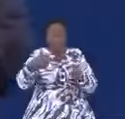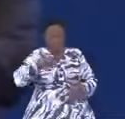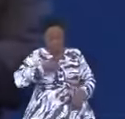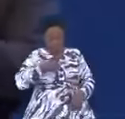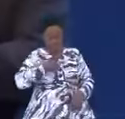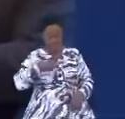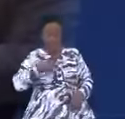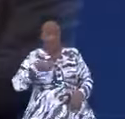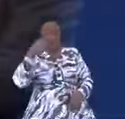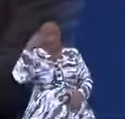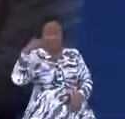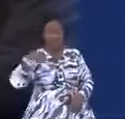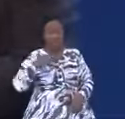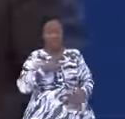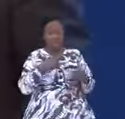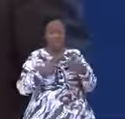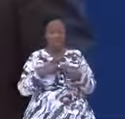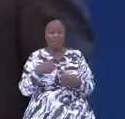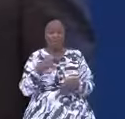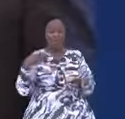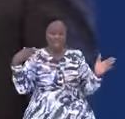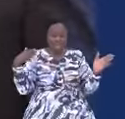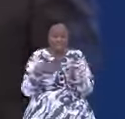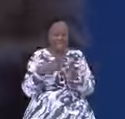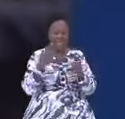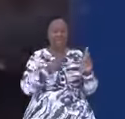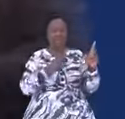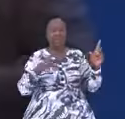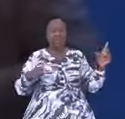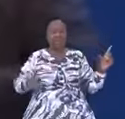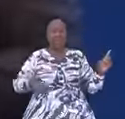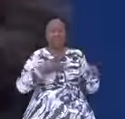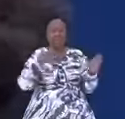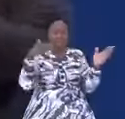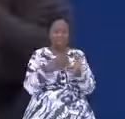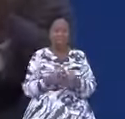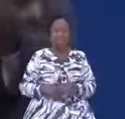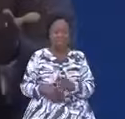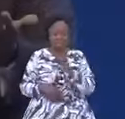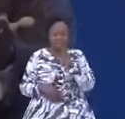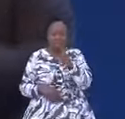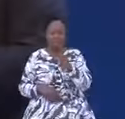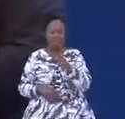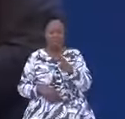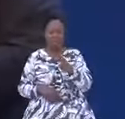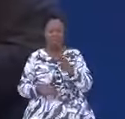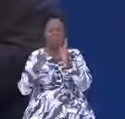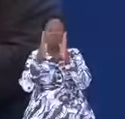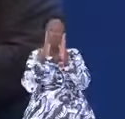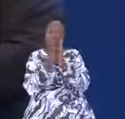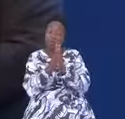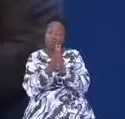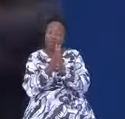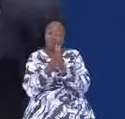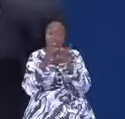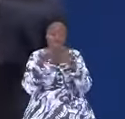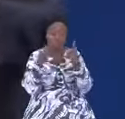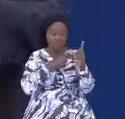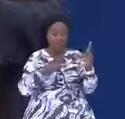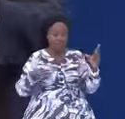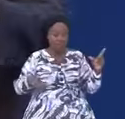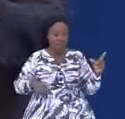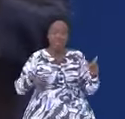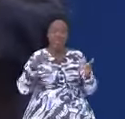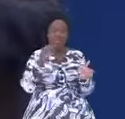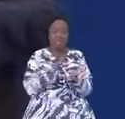nous avons péché car nous n'avons pas les contre l'éternel est contre toi prix l'éternel a fait qu'il éloigne de nom